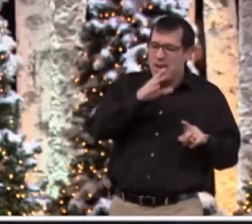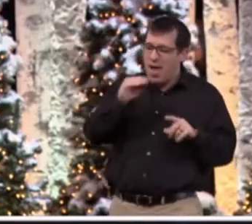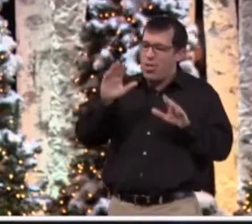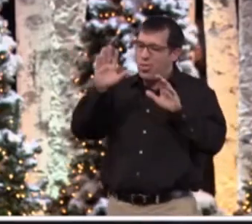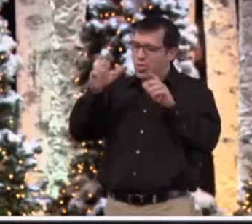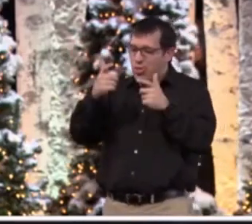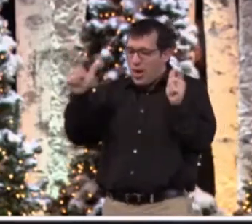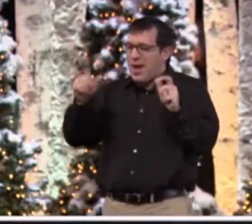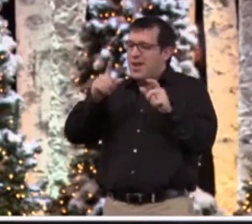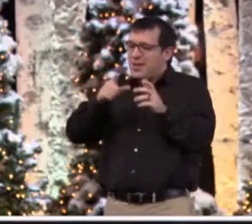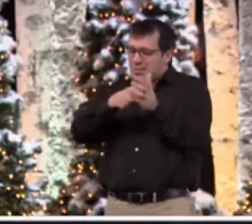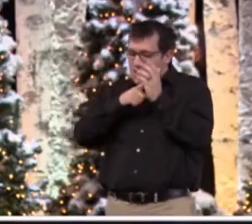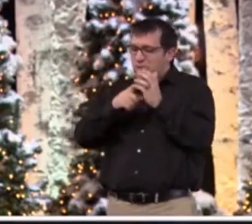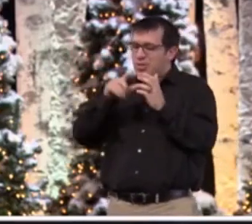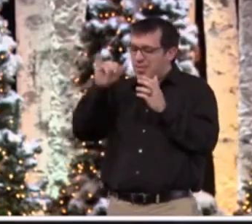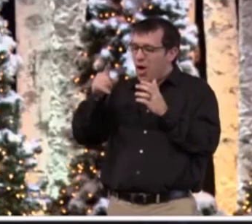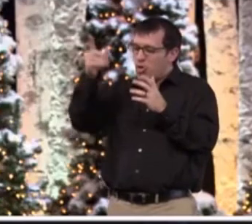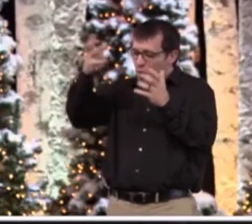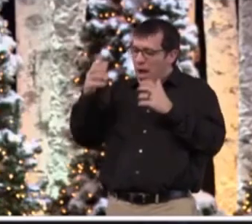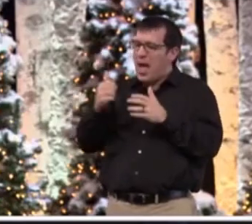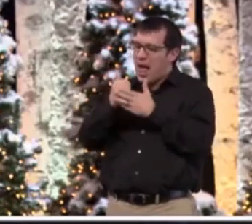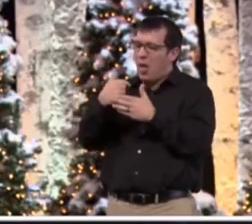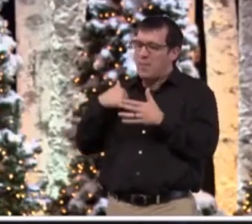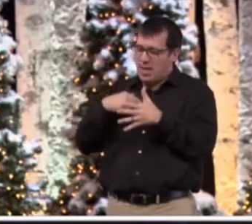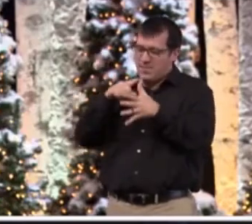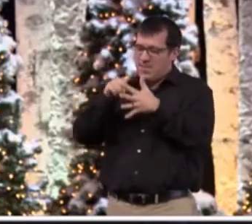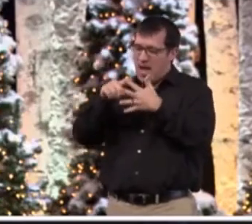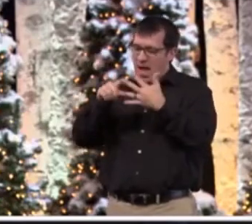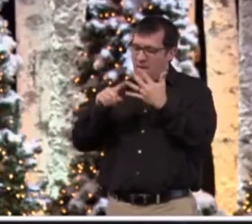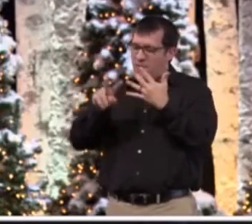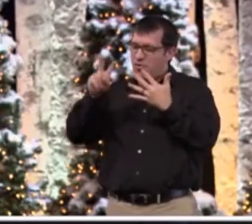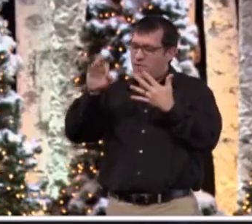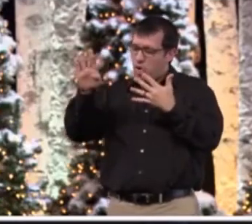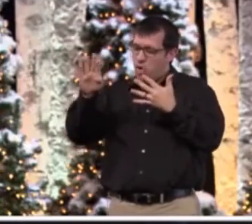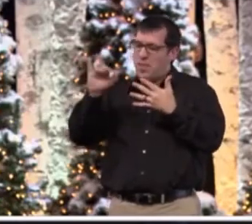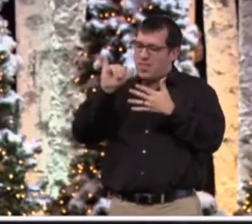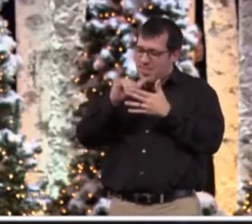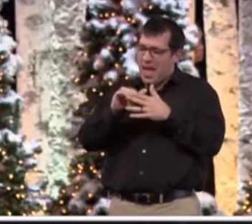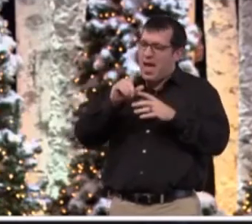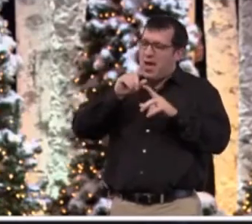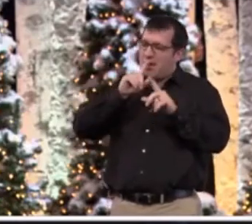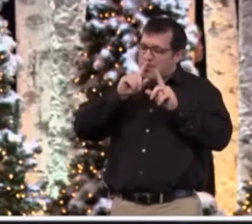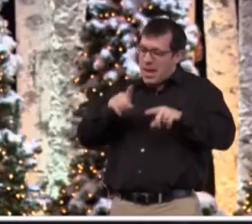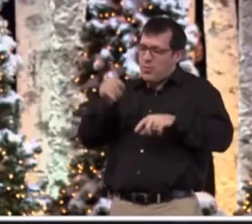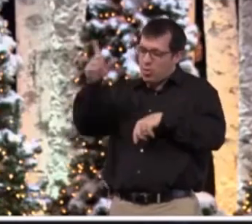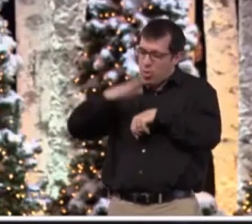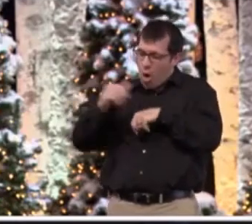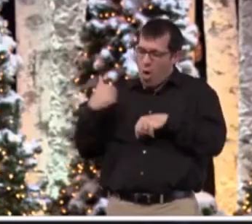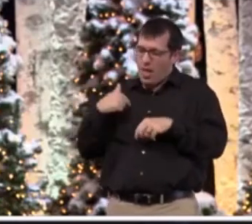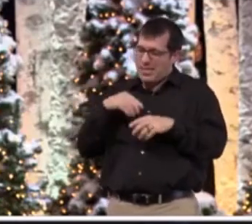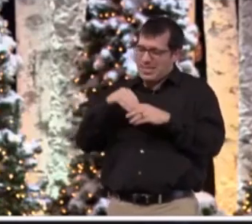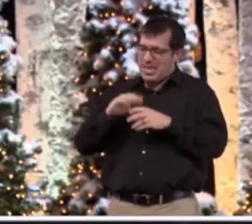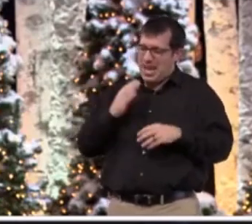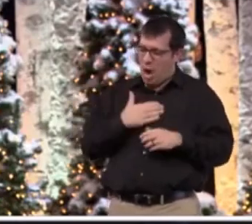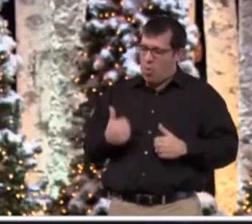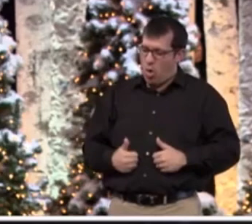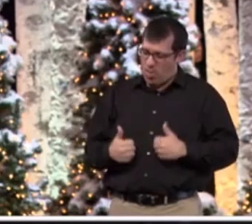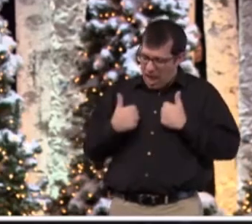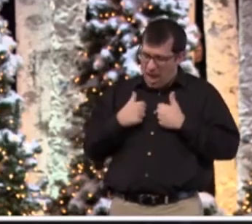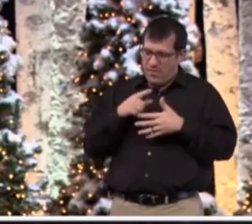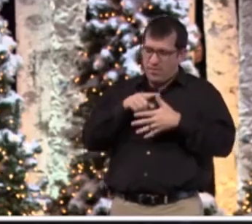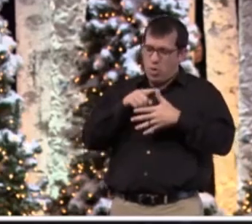यी पाँच क्रियाहरू, महान आज्ञा, सबैभन्दा ठुलो आज्ञालाई हाम्रो जीवनमा पालन गर्न सहायता गर्नुहोस्।